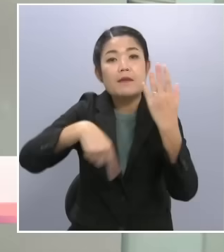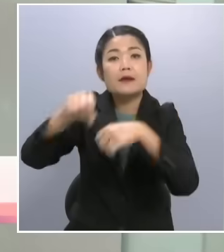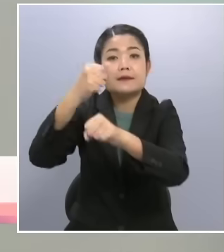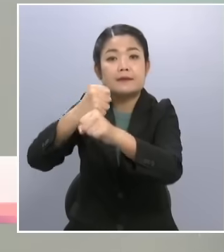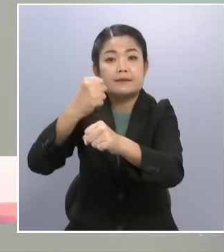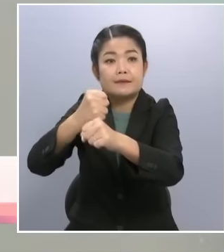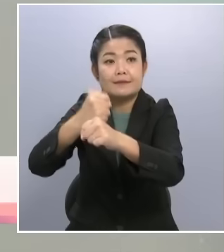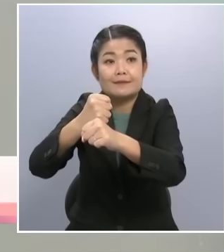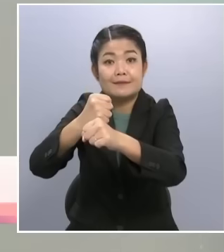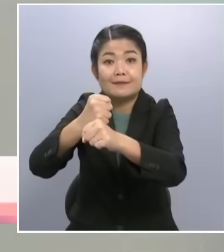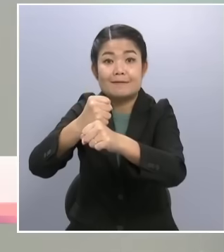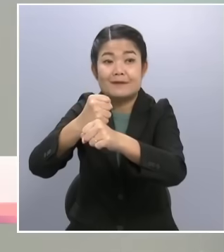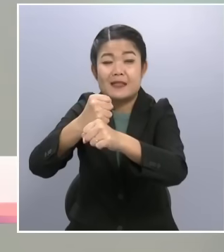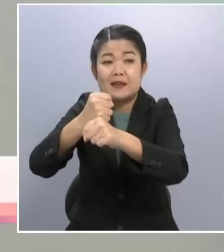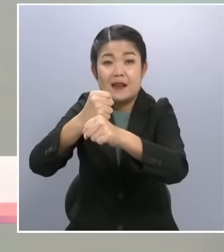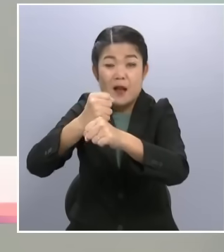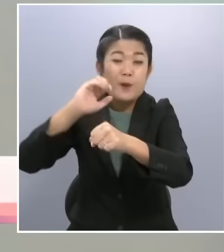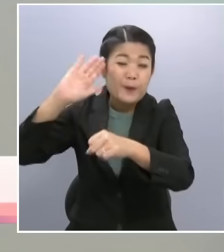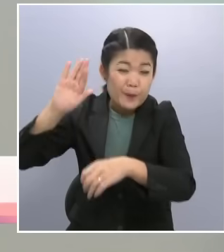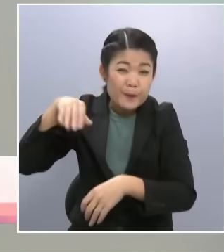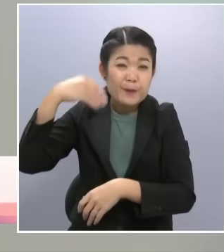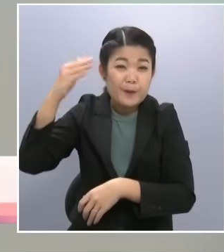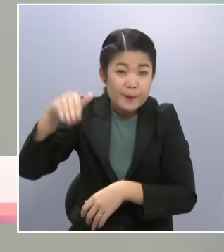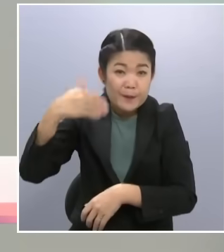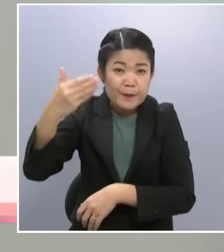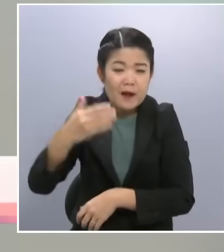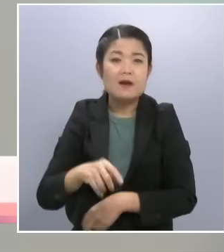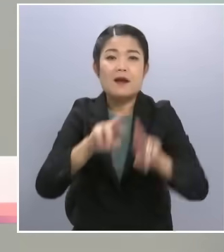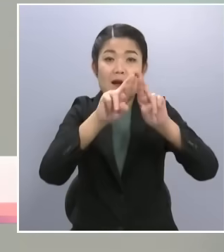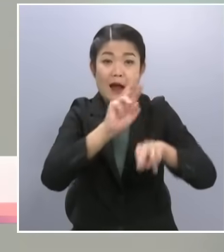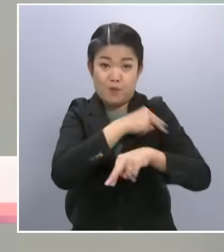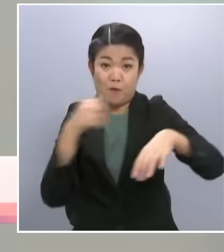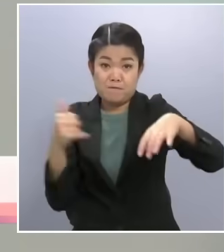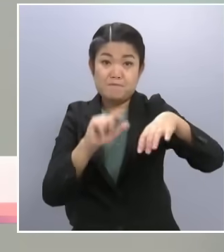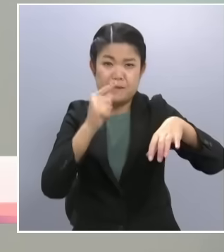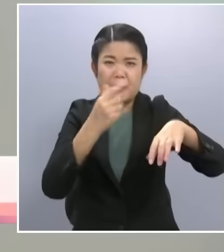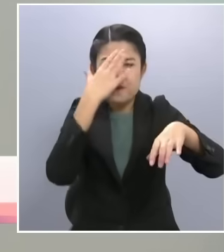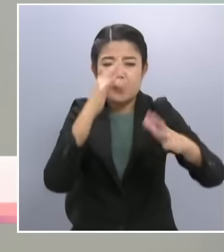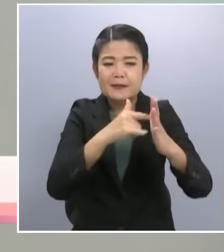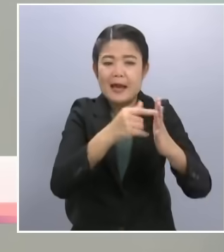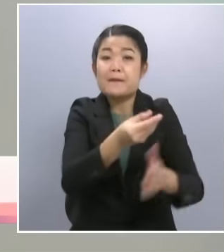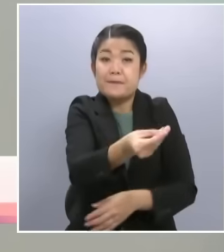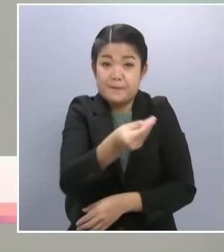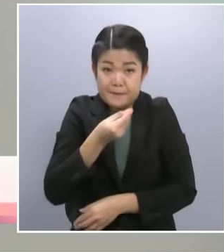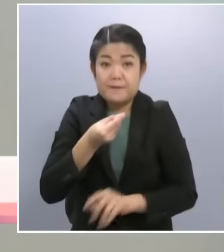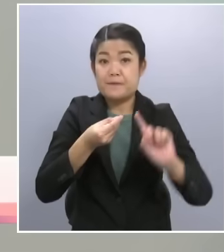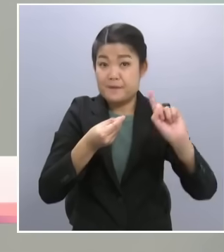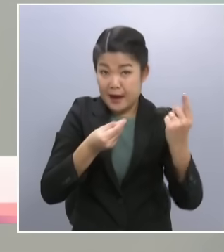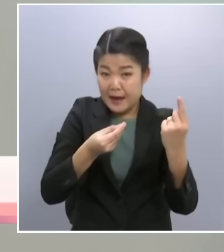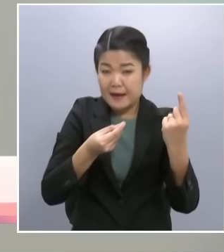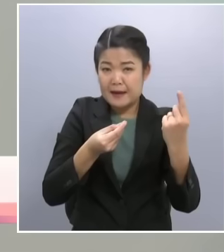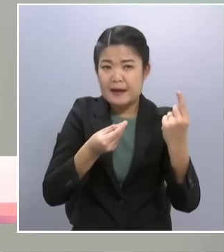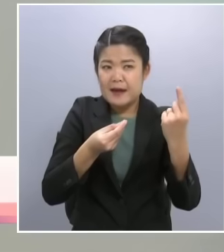อ่ะค่ะแต่ว่าหลังจากนั้นกลับไปหาคุณหมออีกเนื่องจากต้องรับยามาทานเพื่อจะรักษาอาการรูมาตอยด์